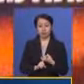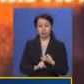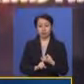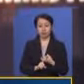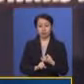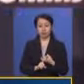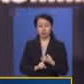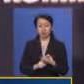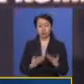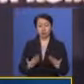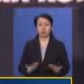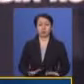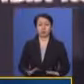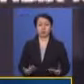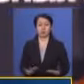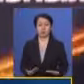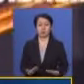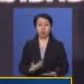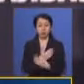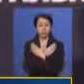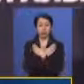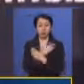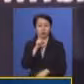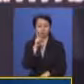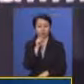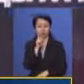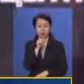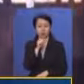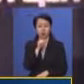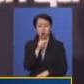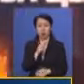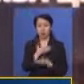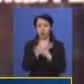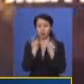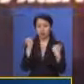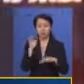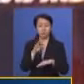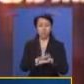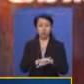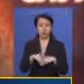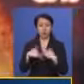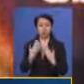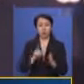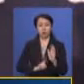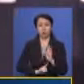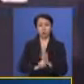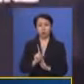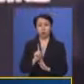инфицированной живой или мертвой птицей. Практически нету фактов передачи от